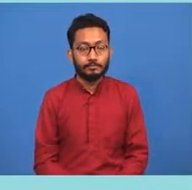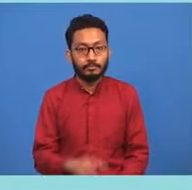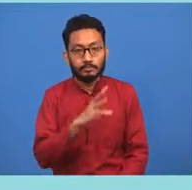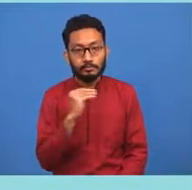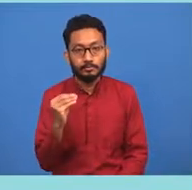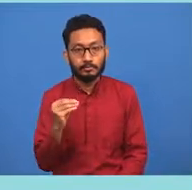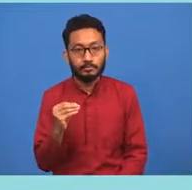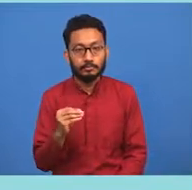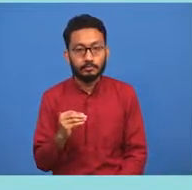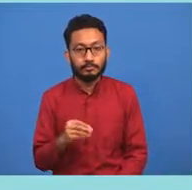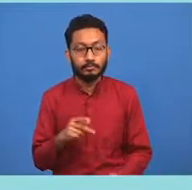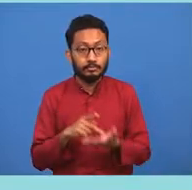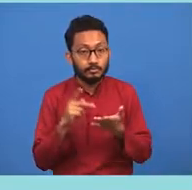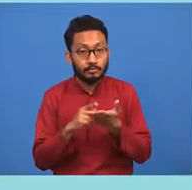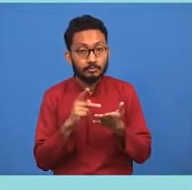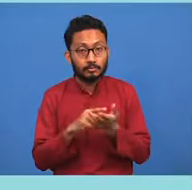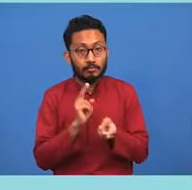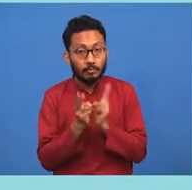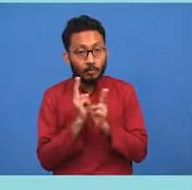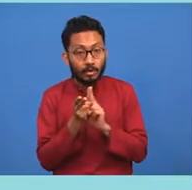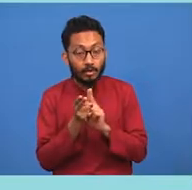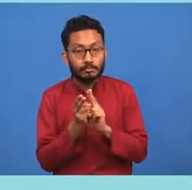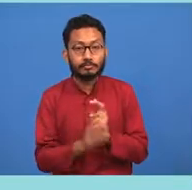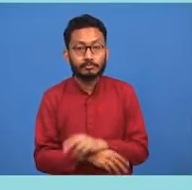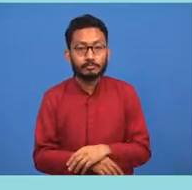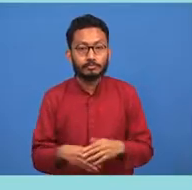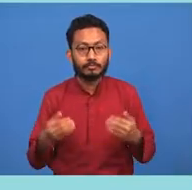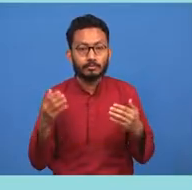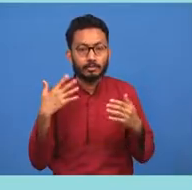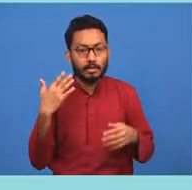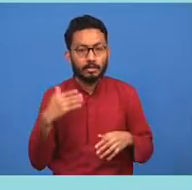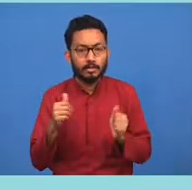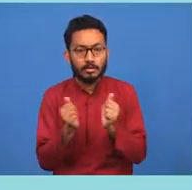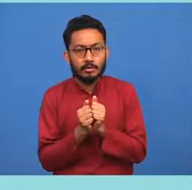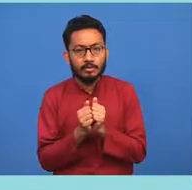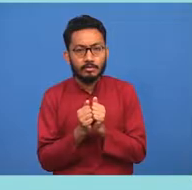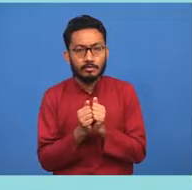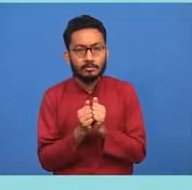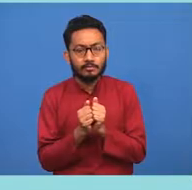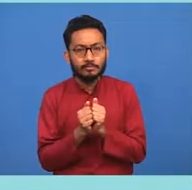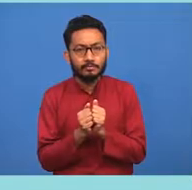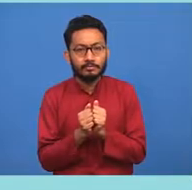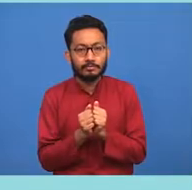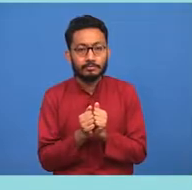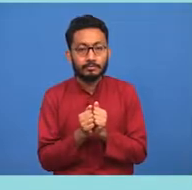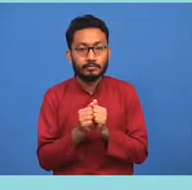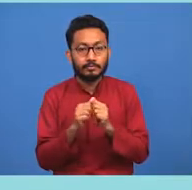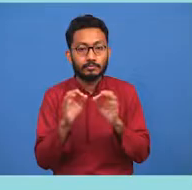Dan hitung perubahan tenaga haba dengan formula MC